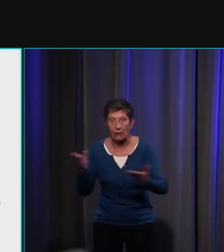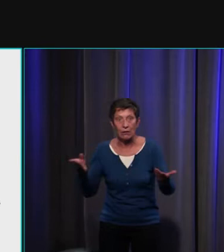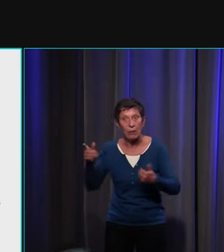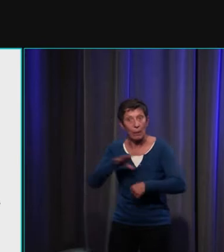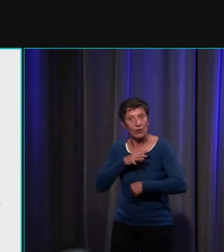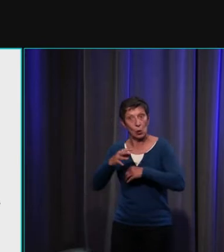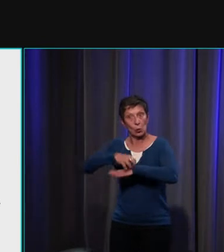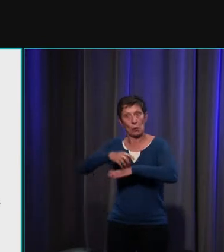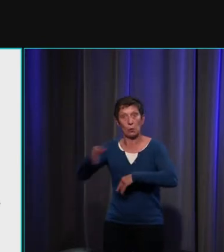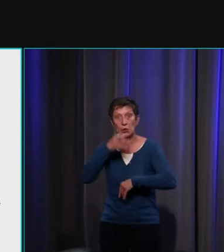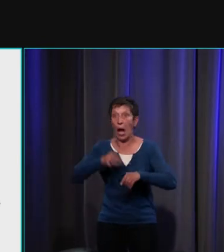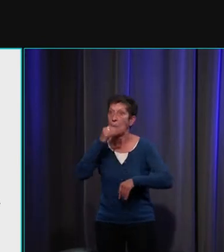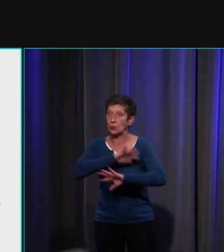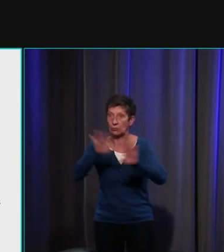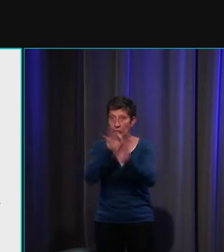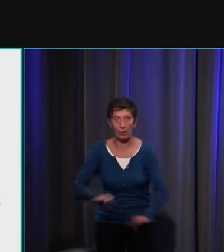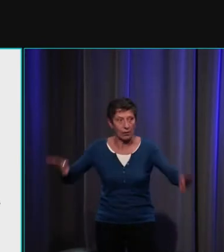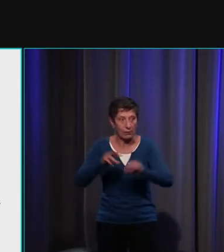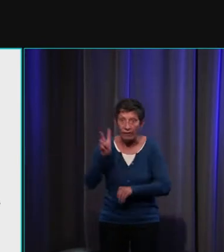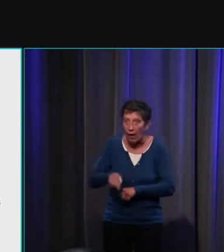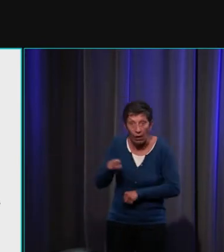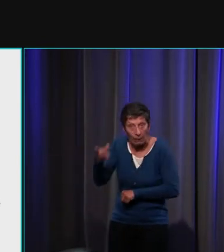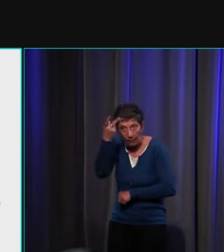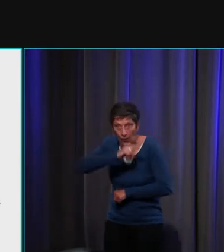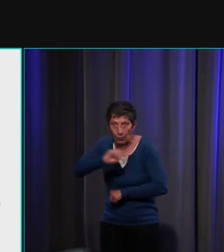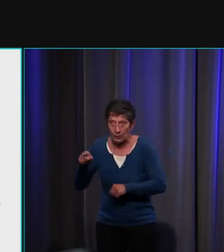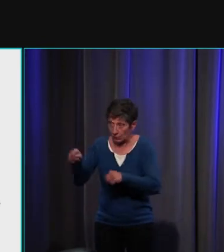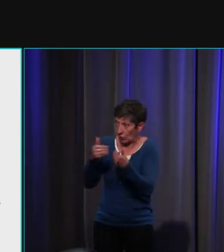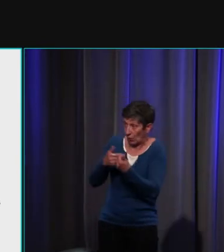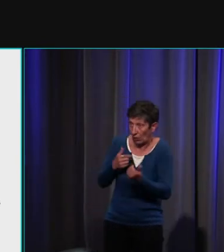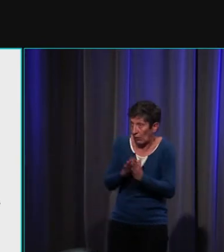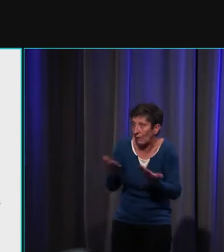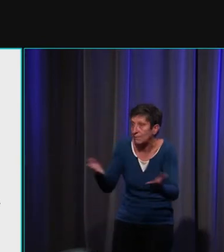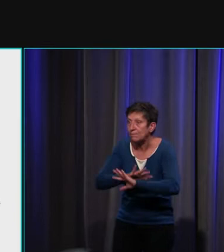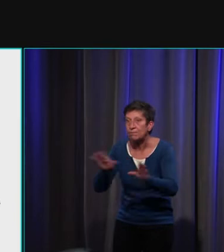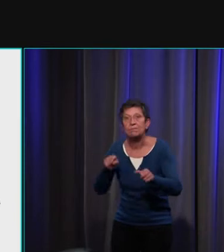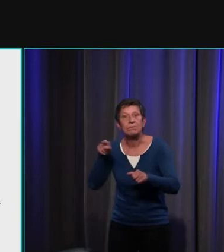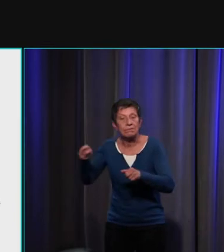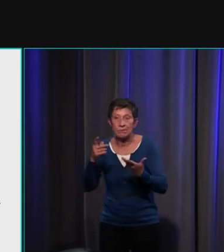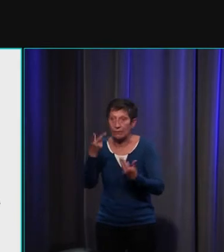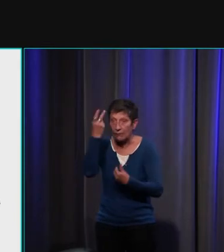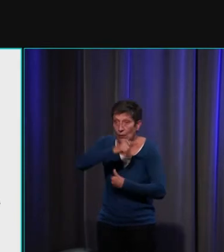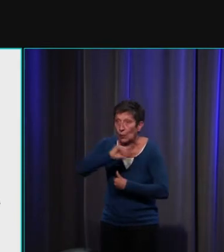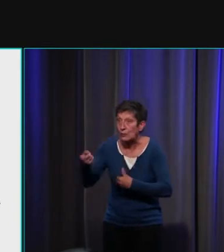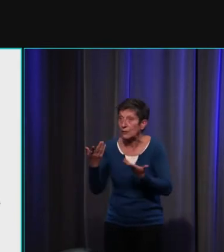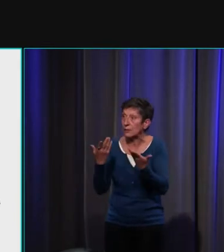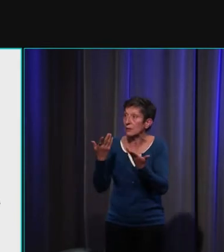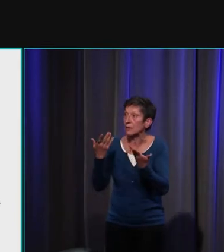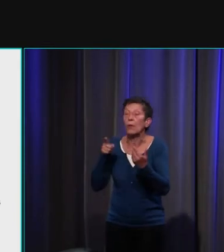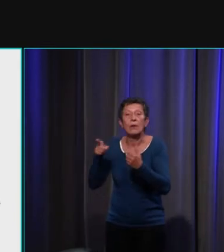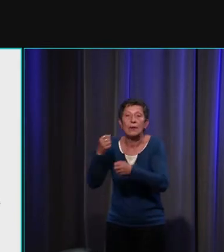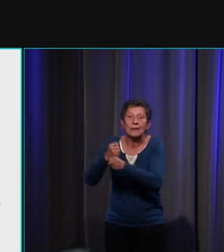n'existe pas voilà donc il a rien enfin il n'a pas compris c'est beaucoup de choses sur la seigneurie sur sur des problèmes d'histoire économique mais